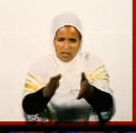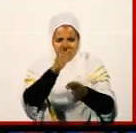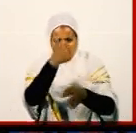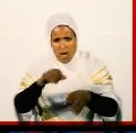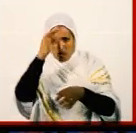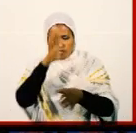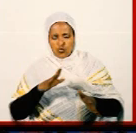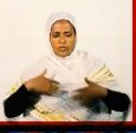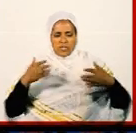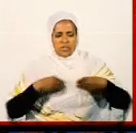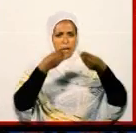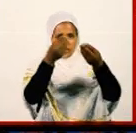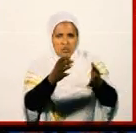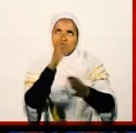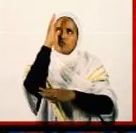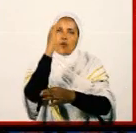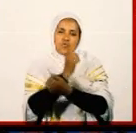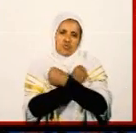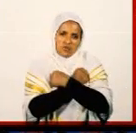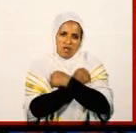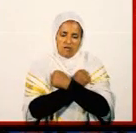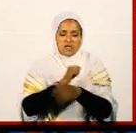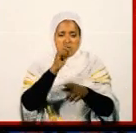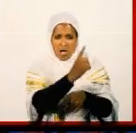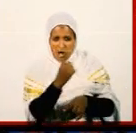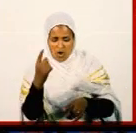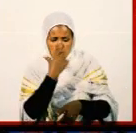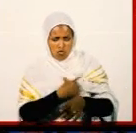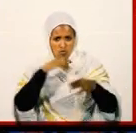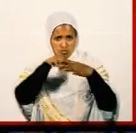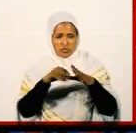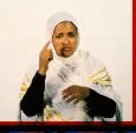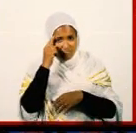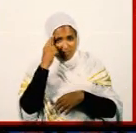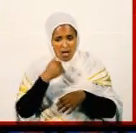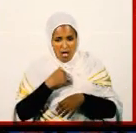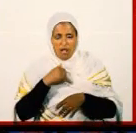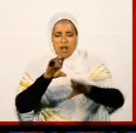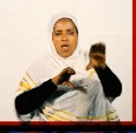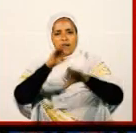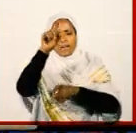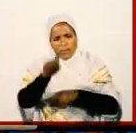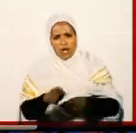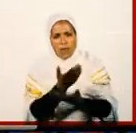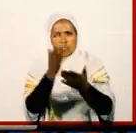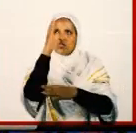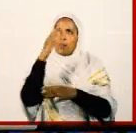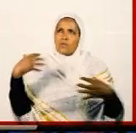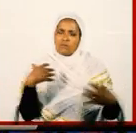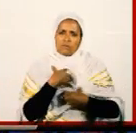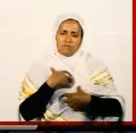በራሱ እያንዳንዱ በልቡ ያደርግ የሚገባውን ነገር እግዚአብሔርን በመፍራት እንዲያደርግ ነው። እንግዲህ ማጠቃለያ የምሰጠው ሀሳብ